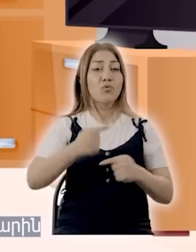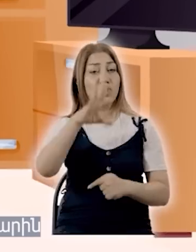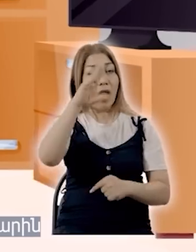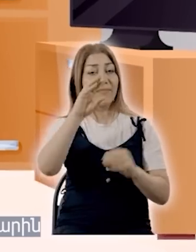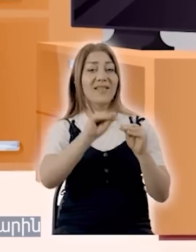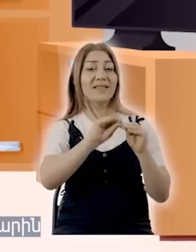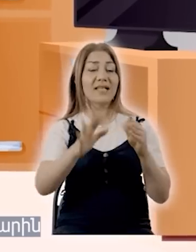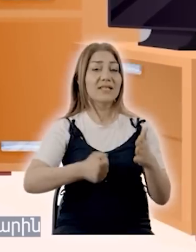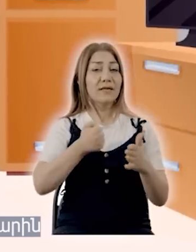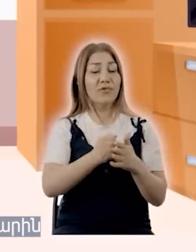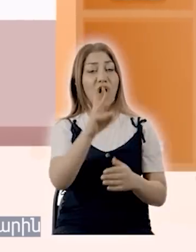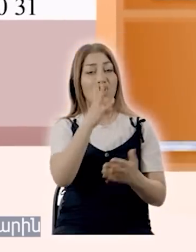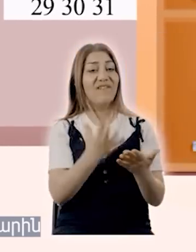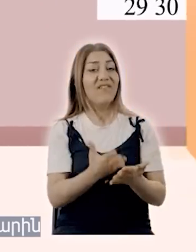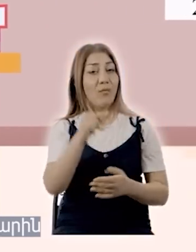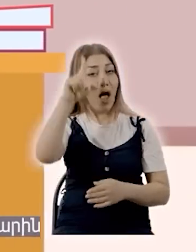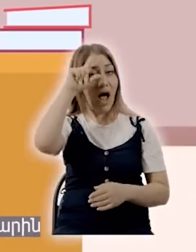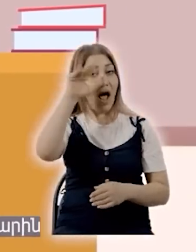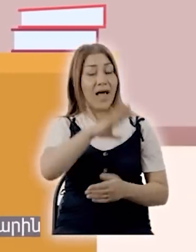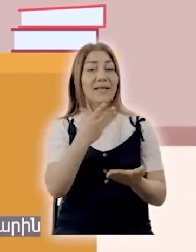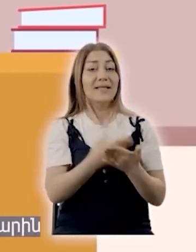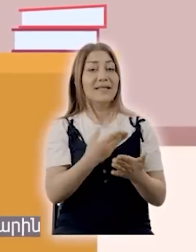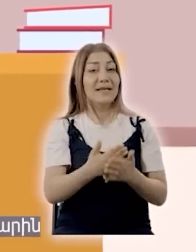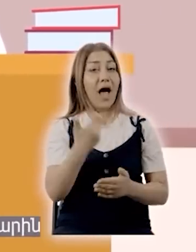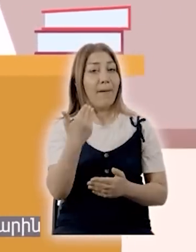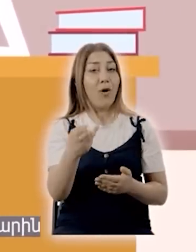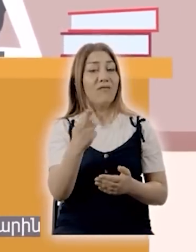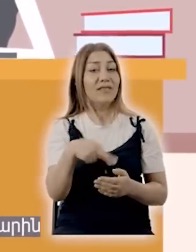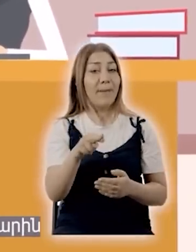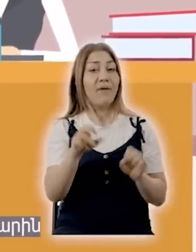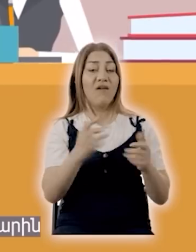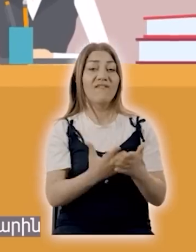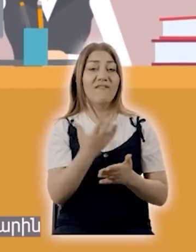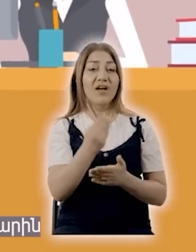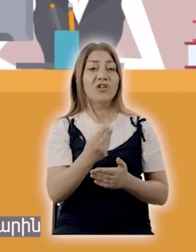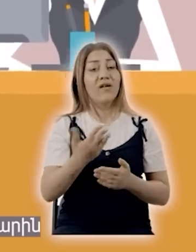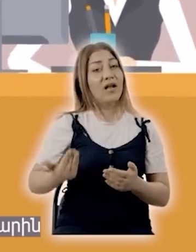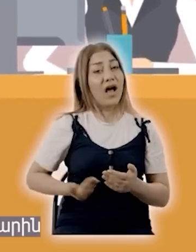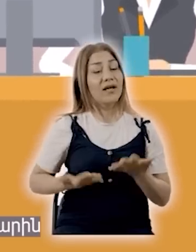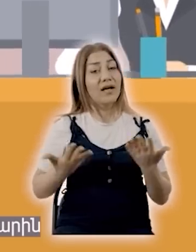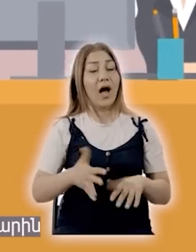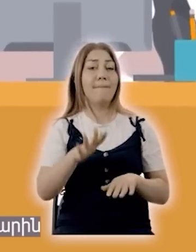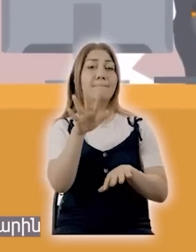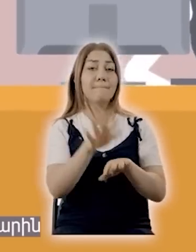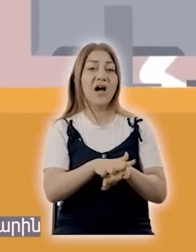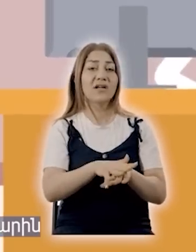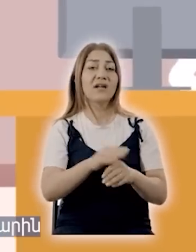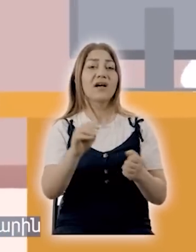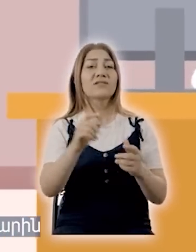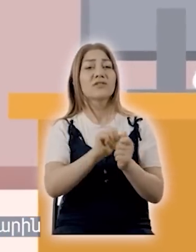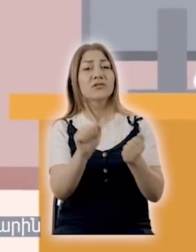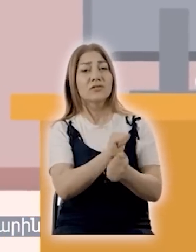հաջորդ ամսվա 15-ը։ Աշխատավարձը վճարվում է Հայաստանի Հանրապետության արժույթով եւ կարող է վճարվել կանխիկ կամ անկանխիկ